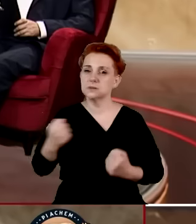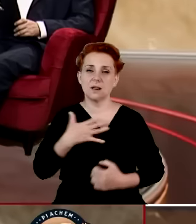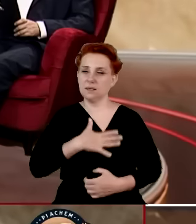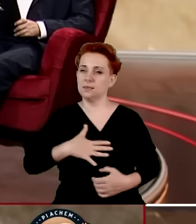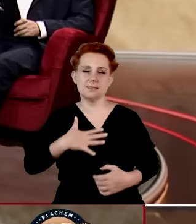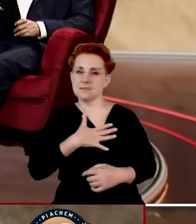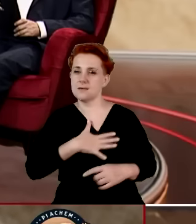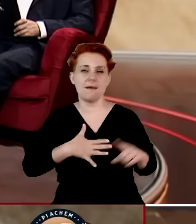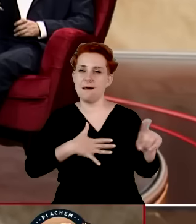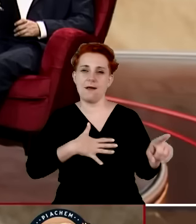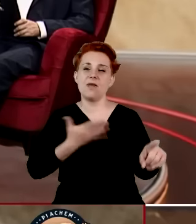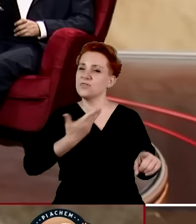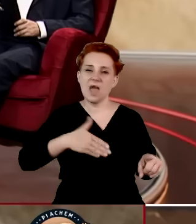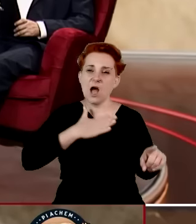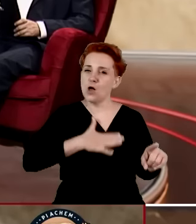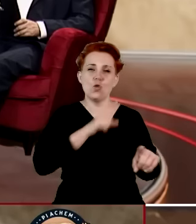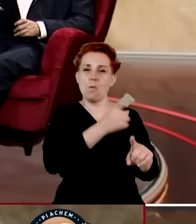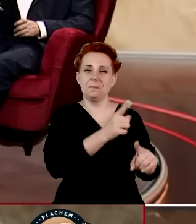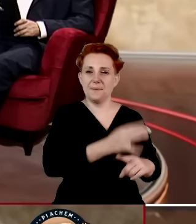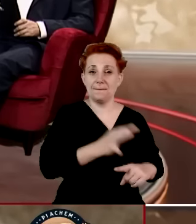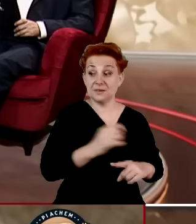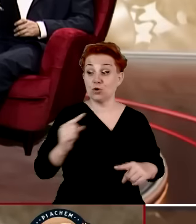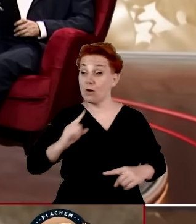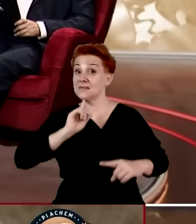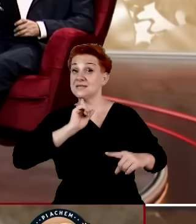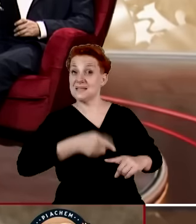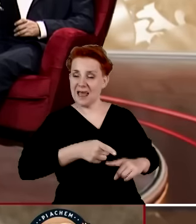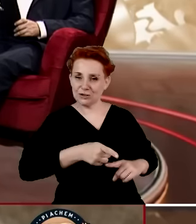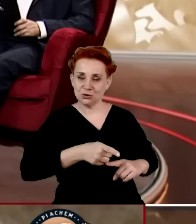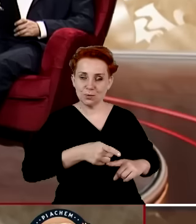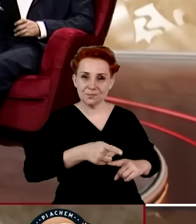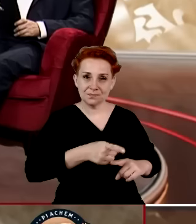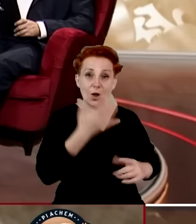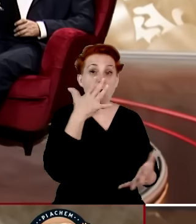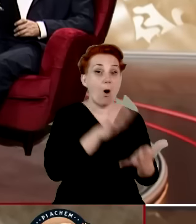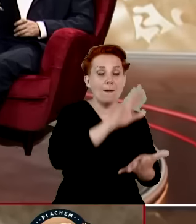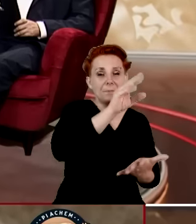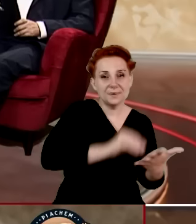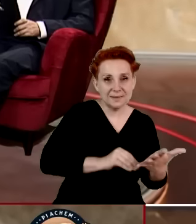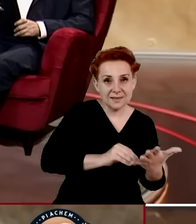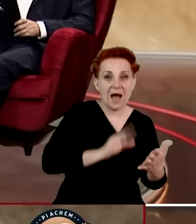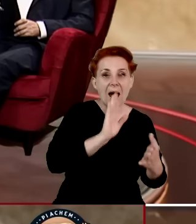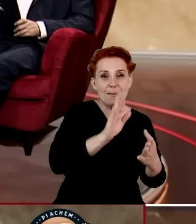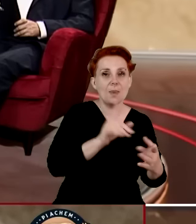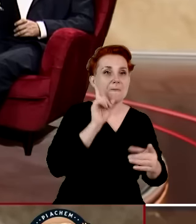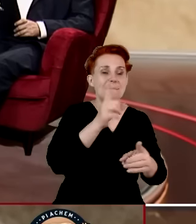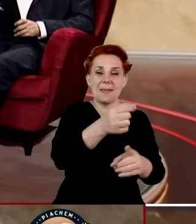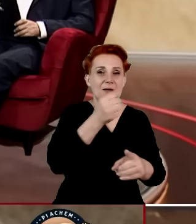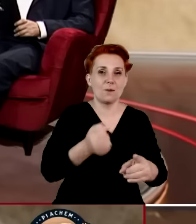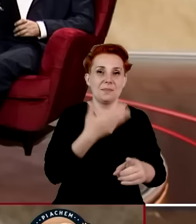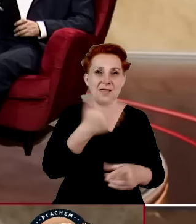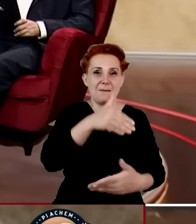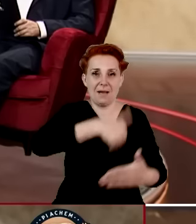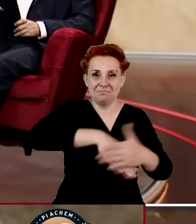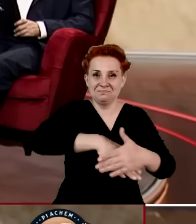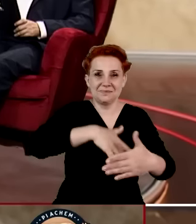nie, nie do zaakceptowania, co się dzieje. W ogóle nic nie działa. Oni robią co chcą. A 100%